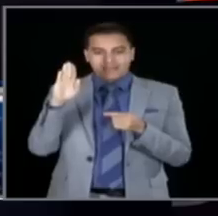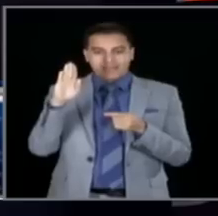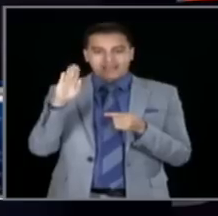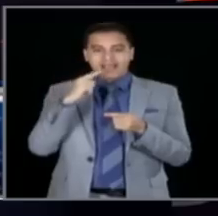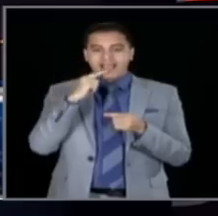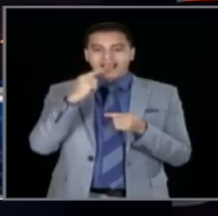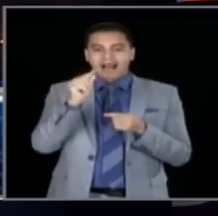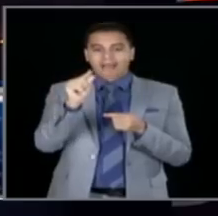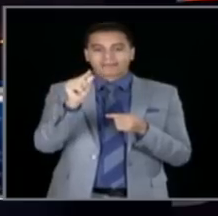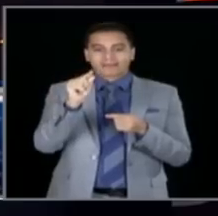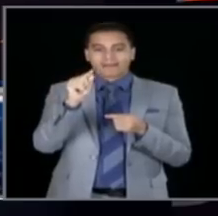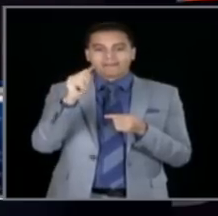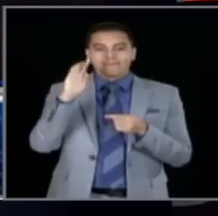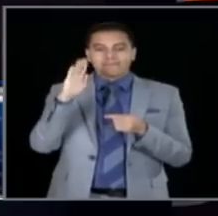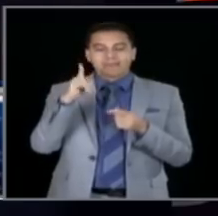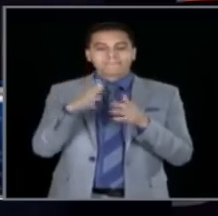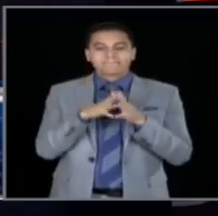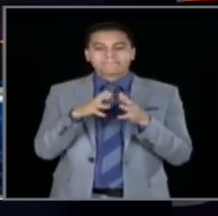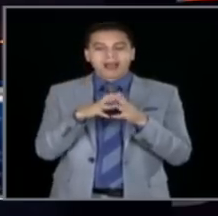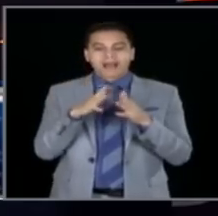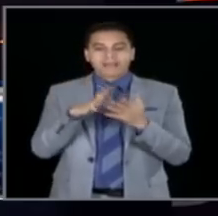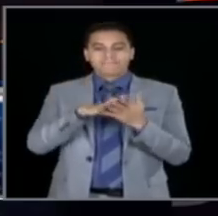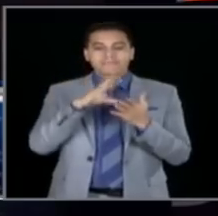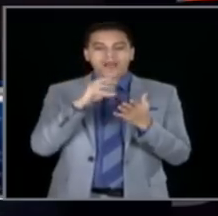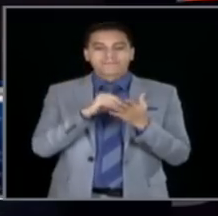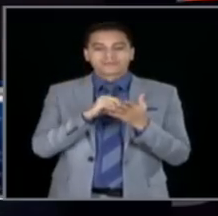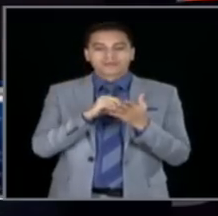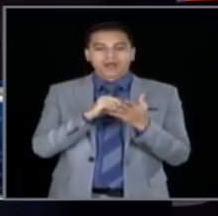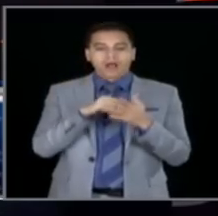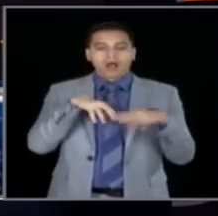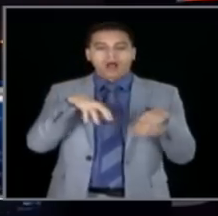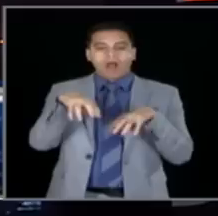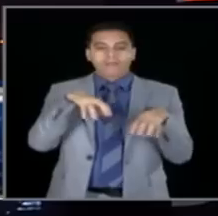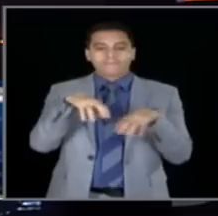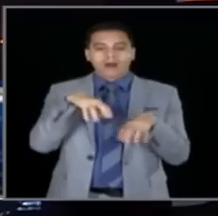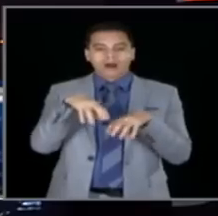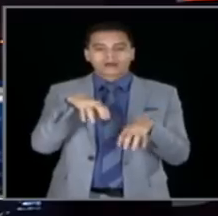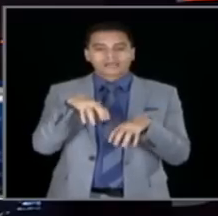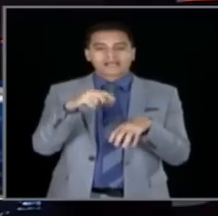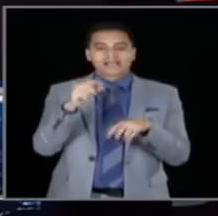HTTP، والذي يبدأ بهايبر تكست ترانسفير؟